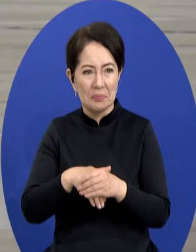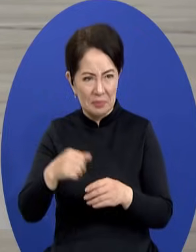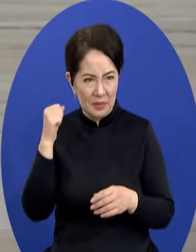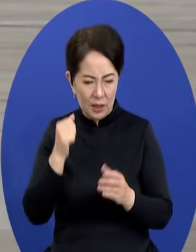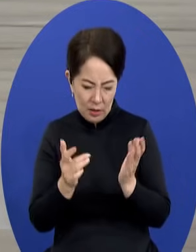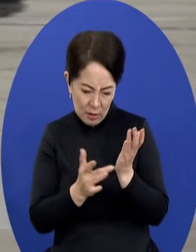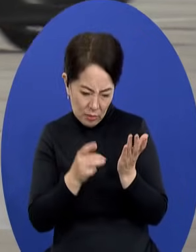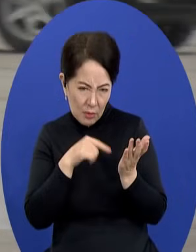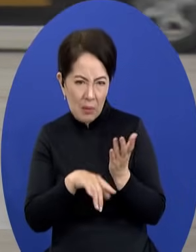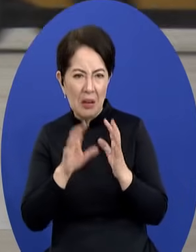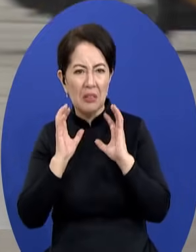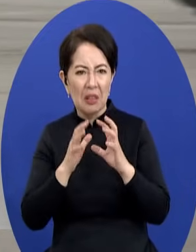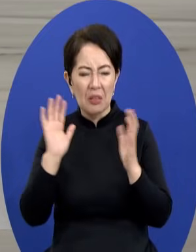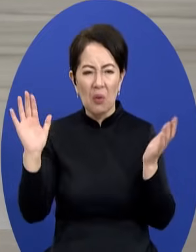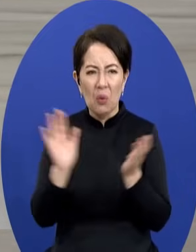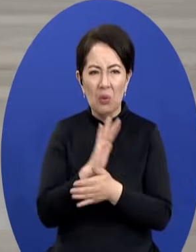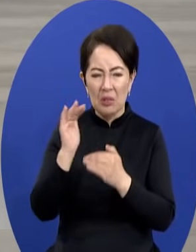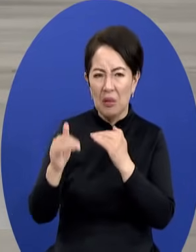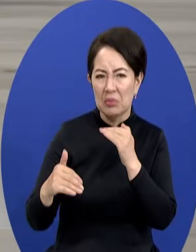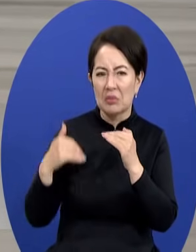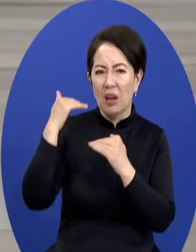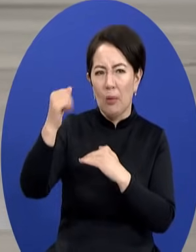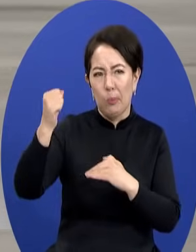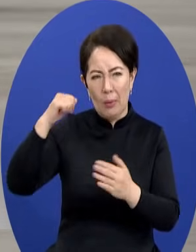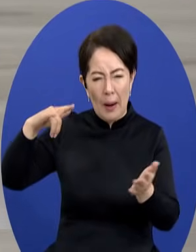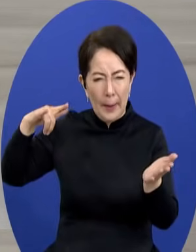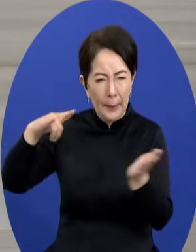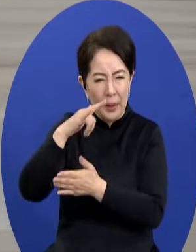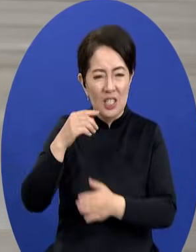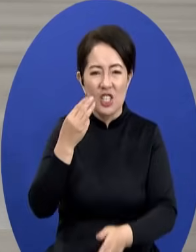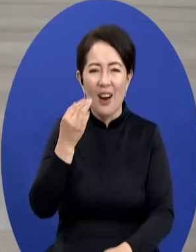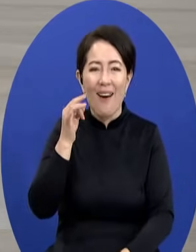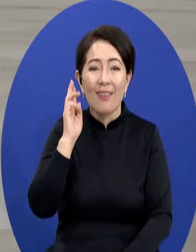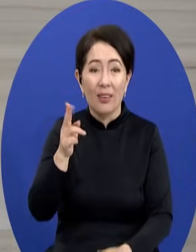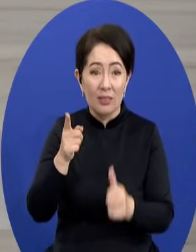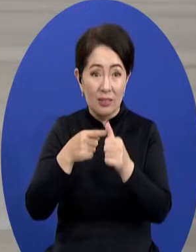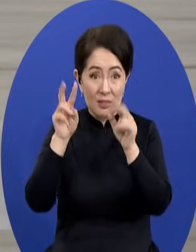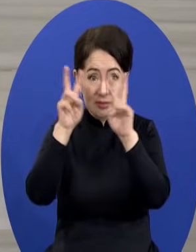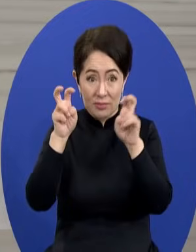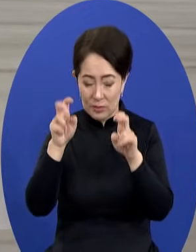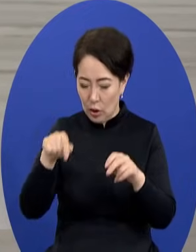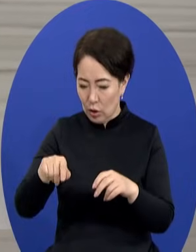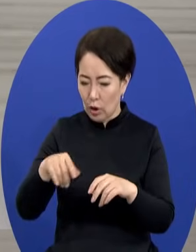хувьд өөрийн англилд дэлхийн хурдны дээд амжилтыг эзэмшдэг Shark онгоц энэ удаа төлөвлөсний дагуу